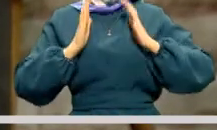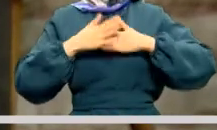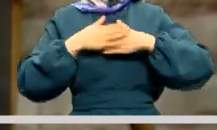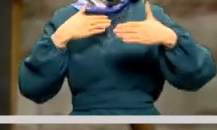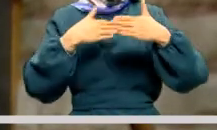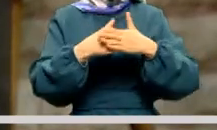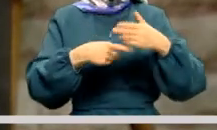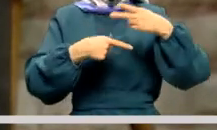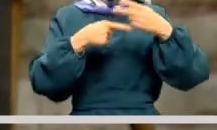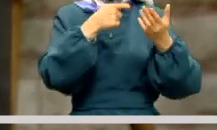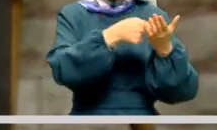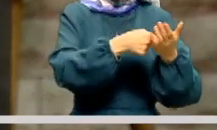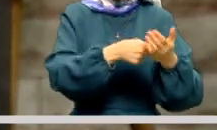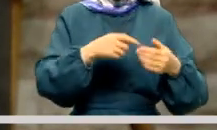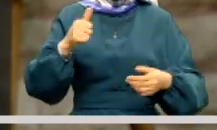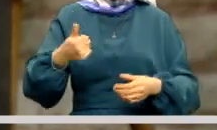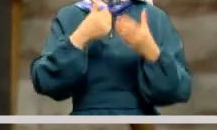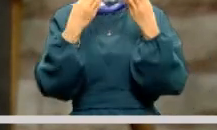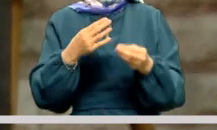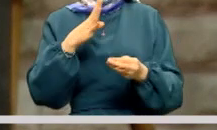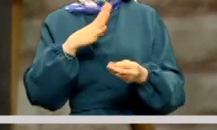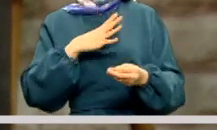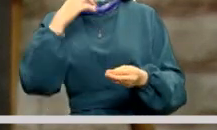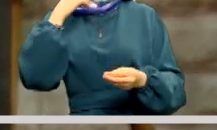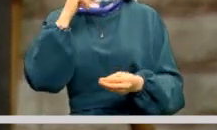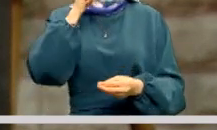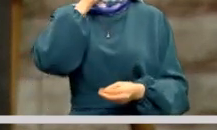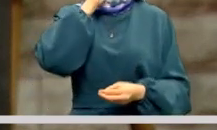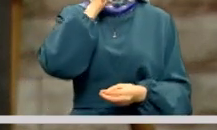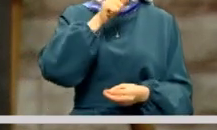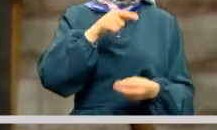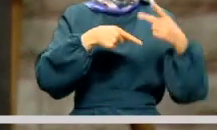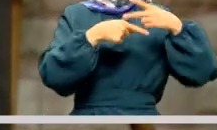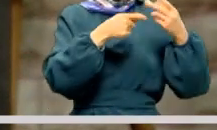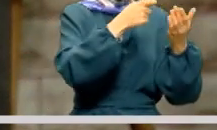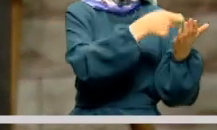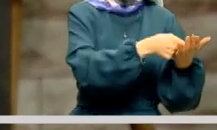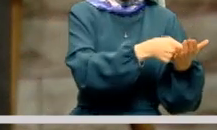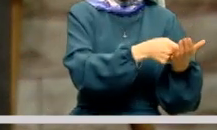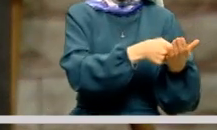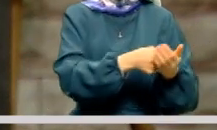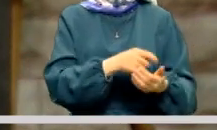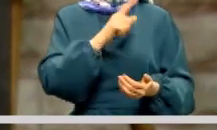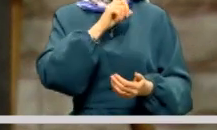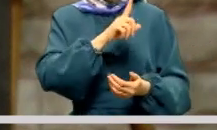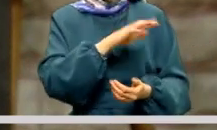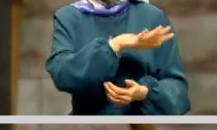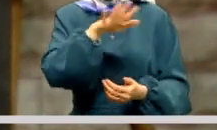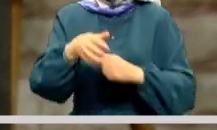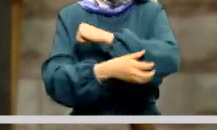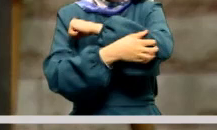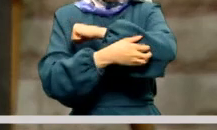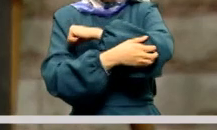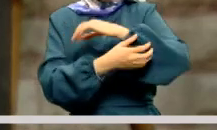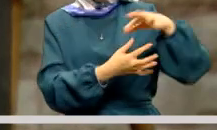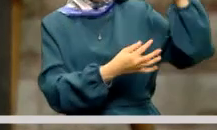şimdi zengin bir Müslüman zekatında vermekte zarf yerlerine Efendim etrafındaki Fakir insanları görmek